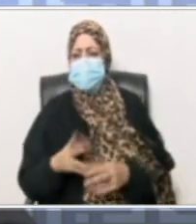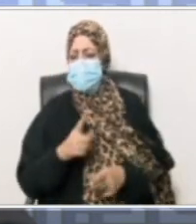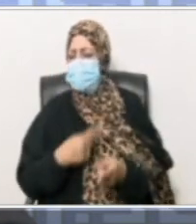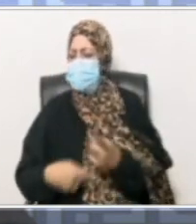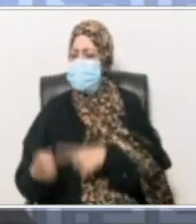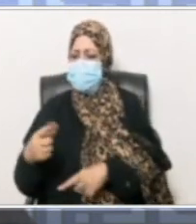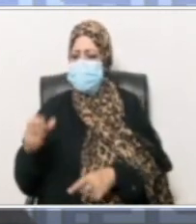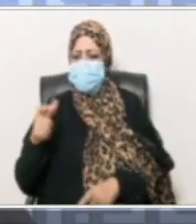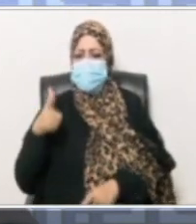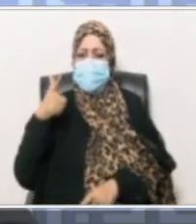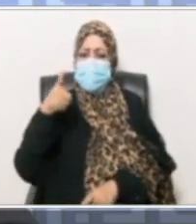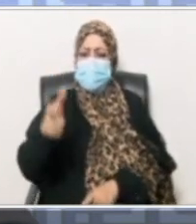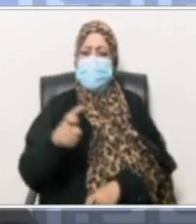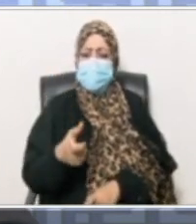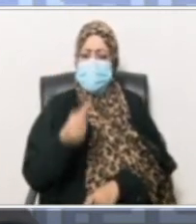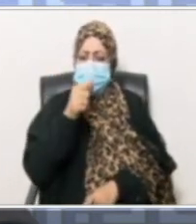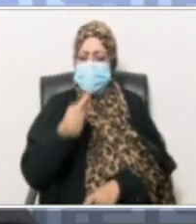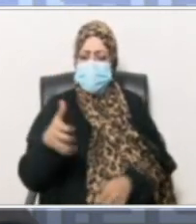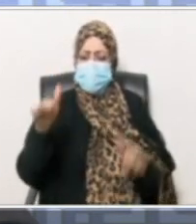دفن حيا،